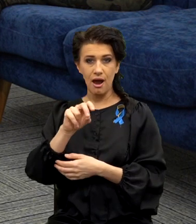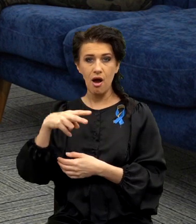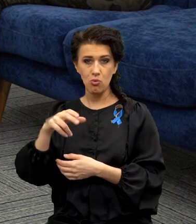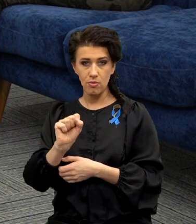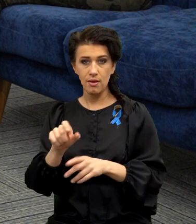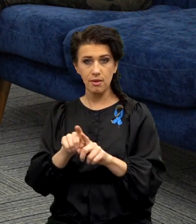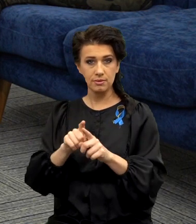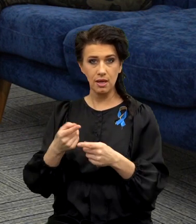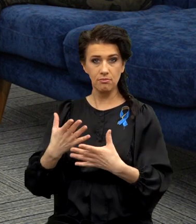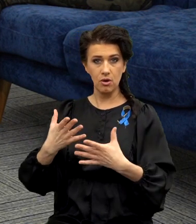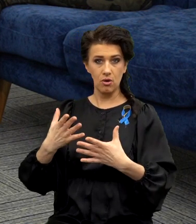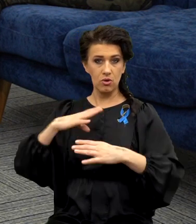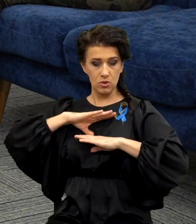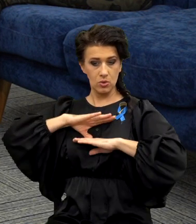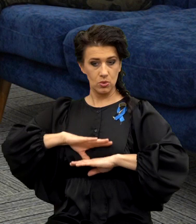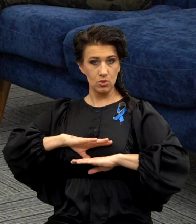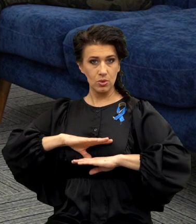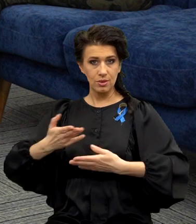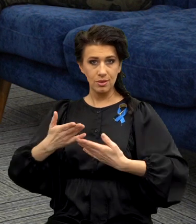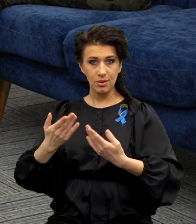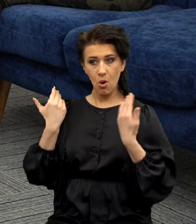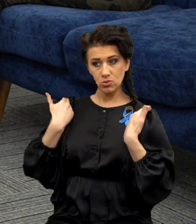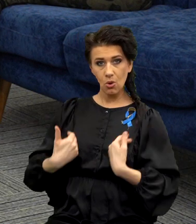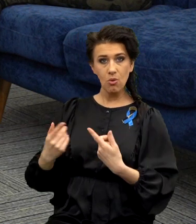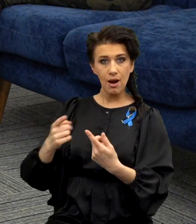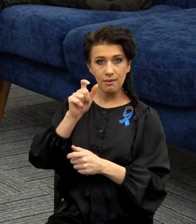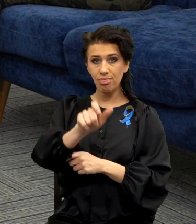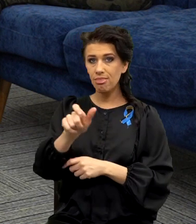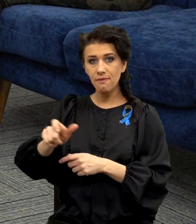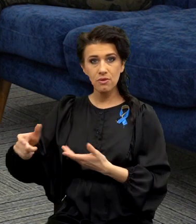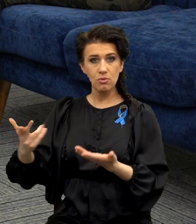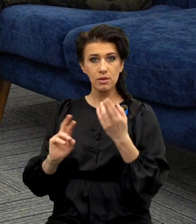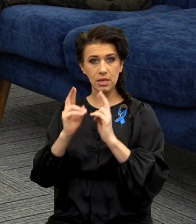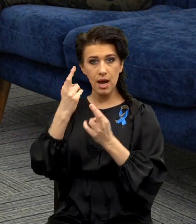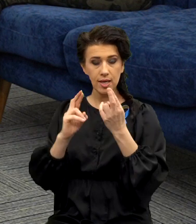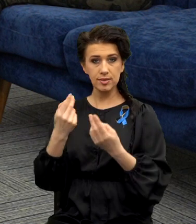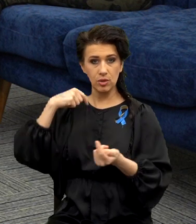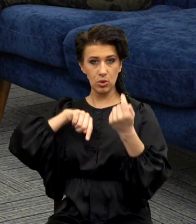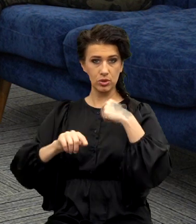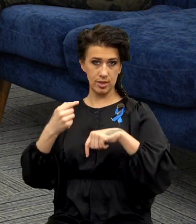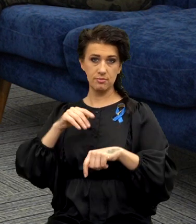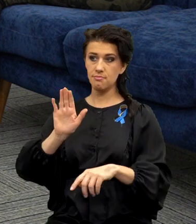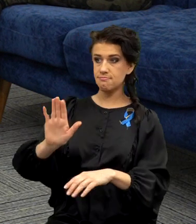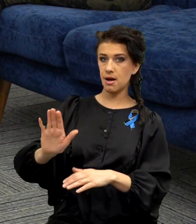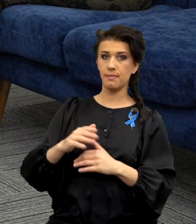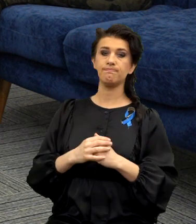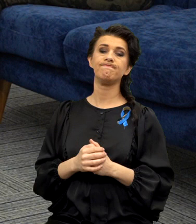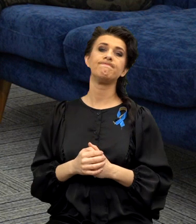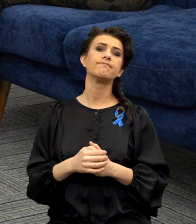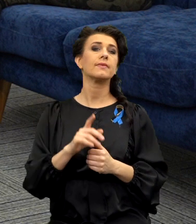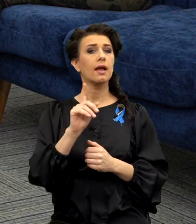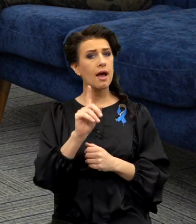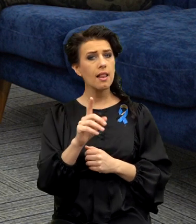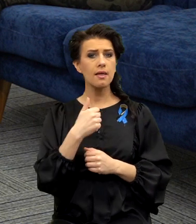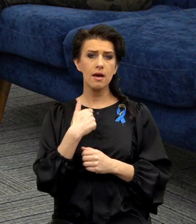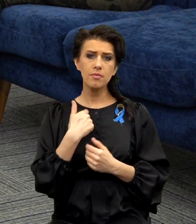Tylko ma taką swoją indywidualną, specyficzną reakcję. Ja bym trochę też uważała,